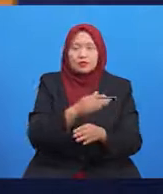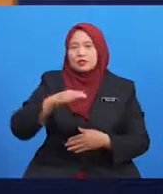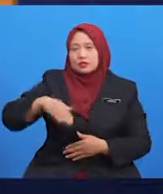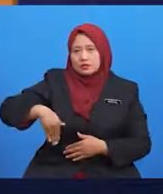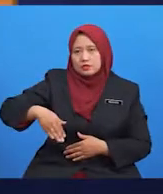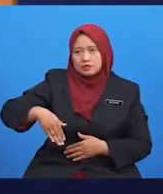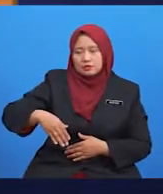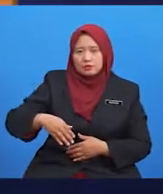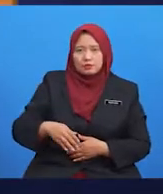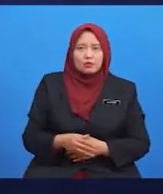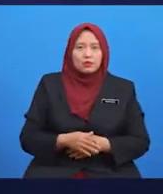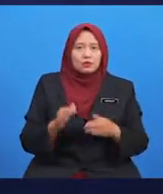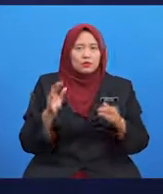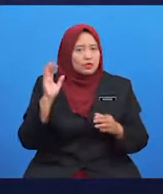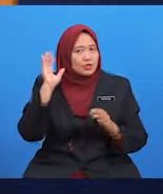bersugi.